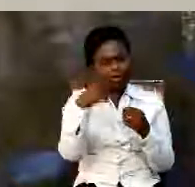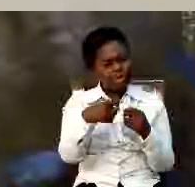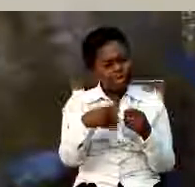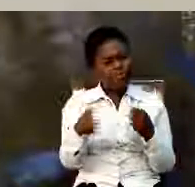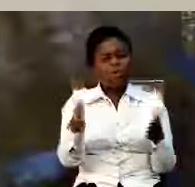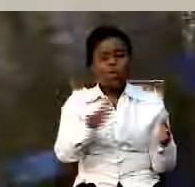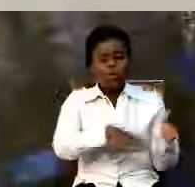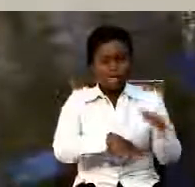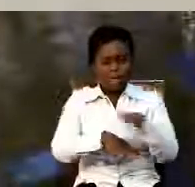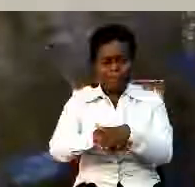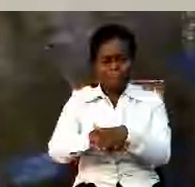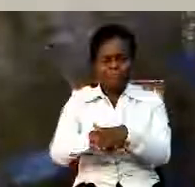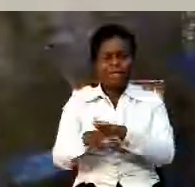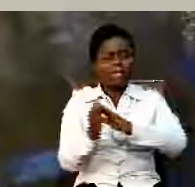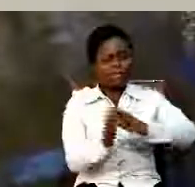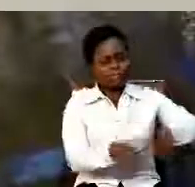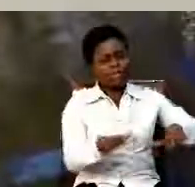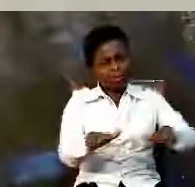kochi.